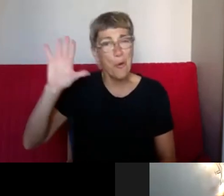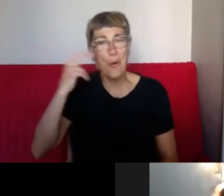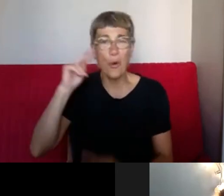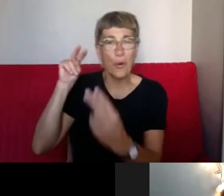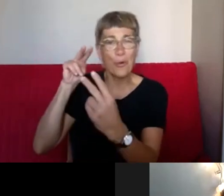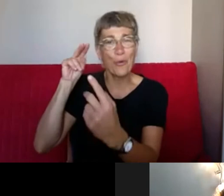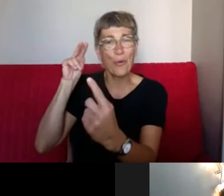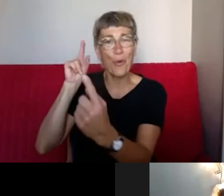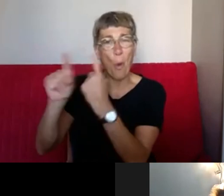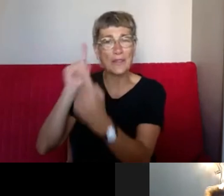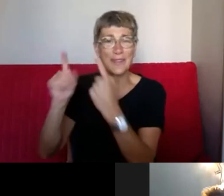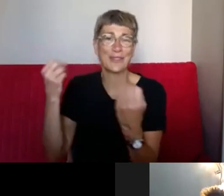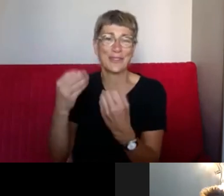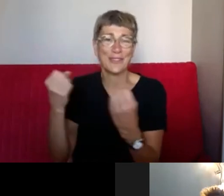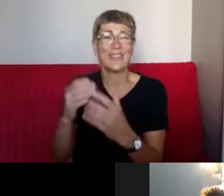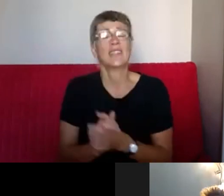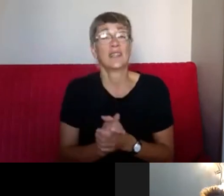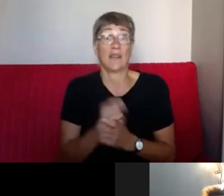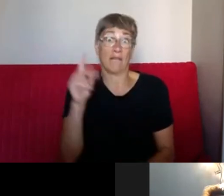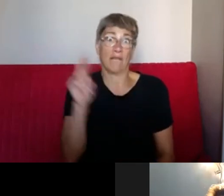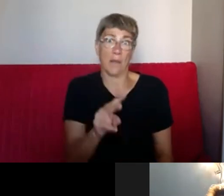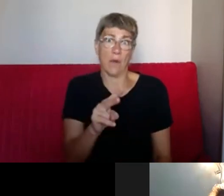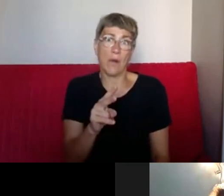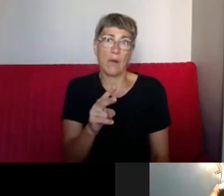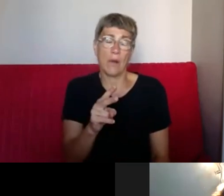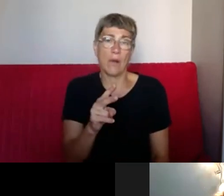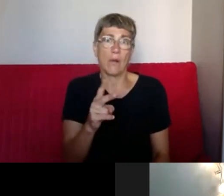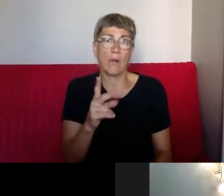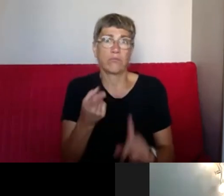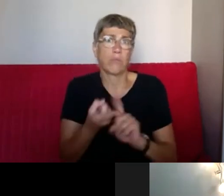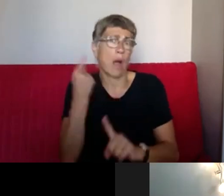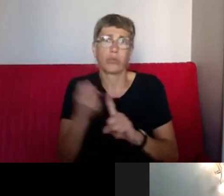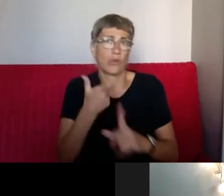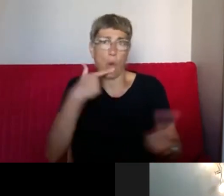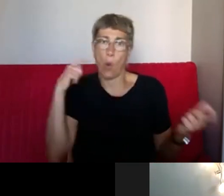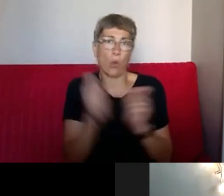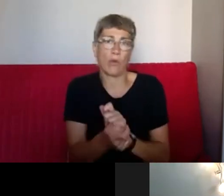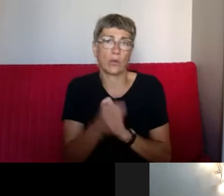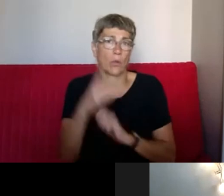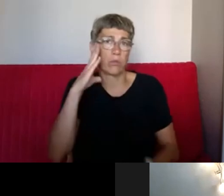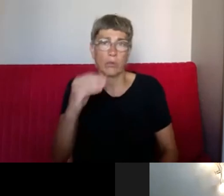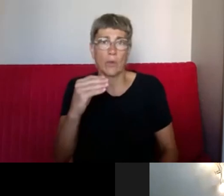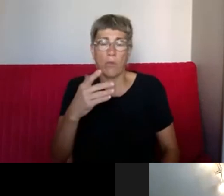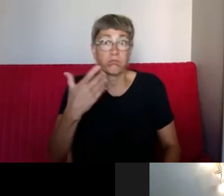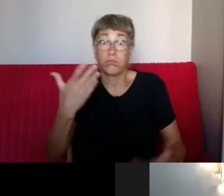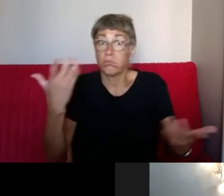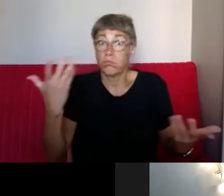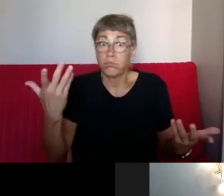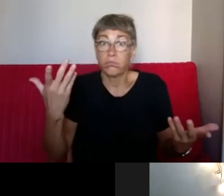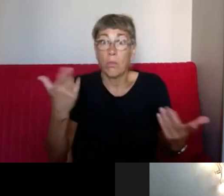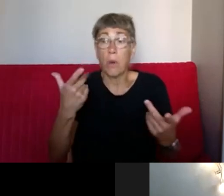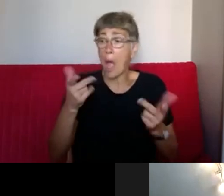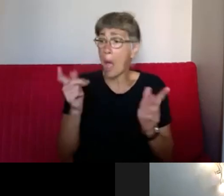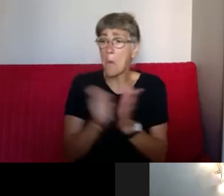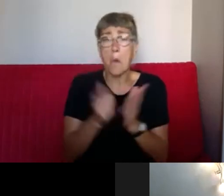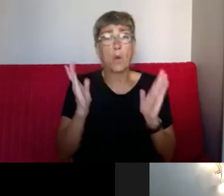pourrait. Voilà, c'est vraiment quelque chose qui a été hyper déterminant parce que je suis arrivé en sortie d'hospitalisation,